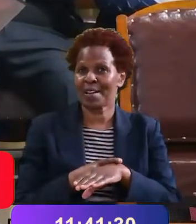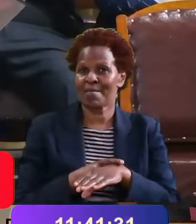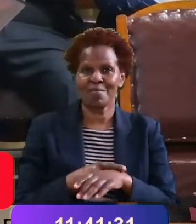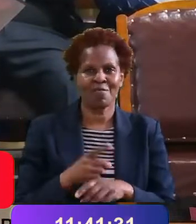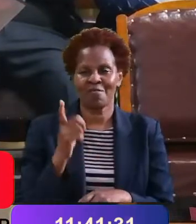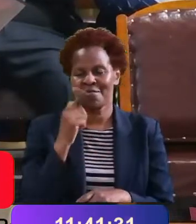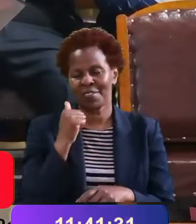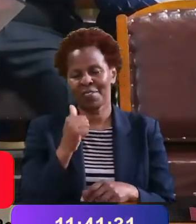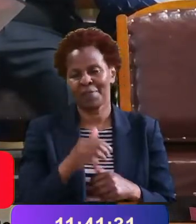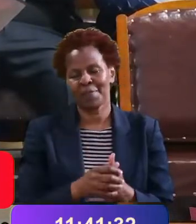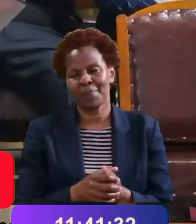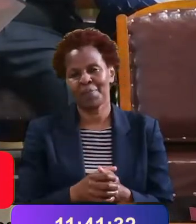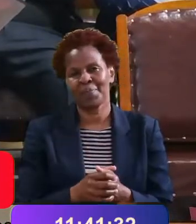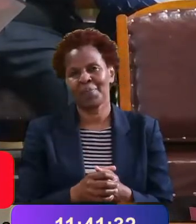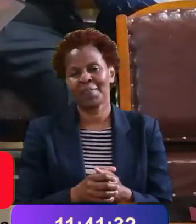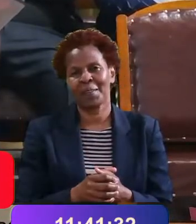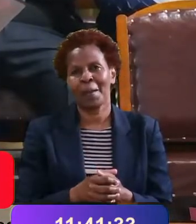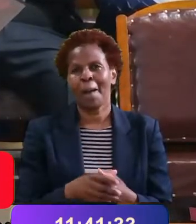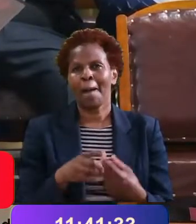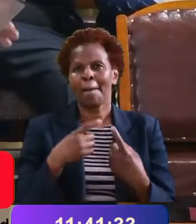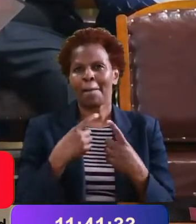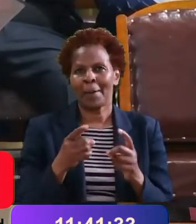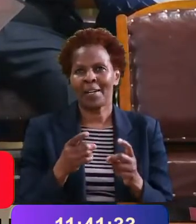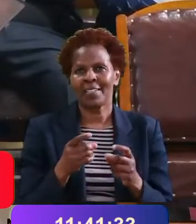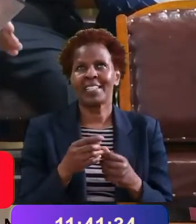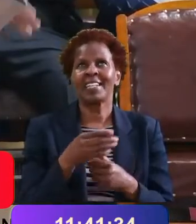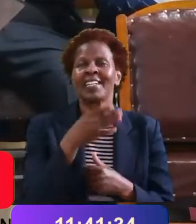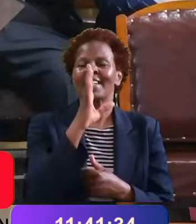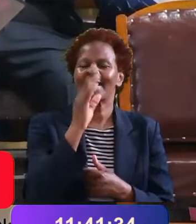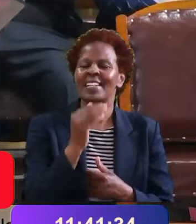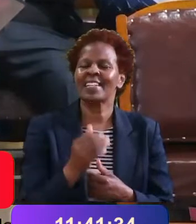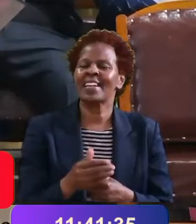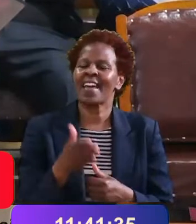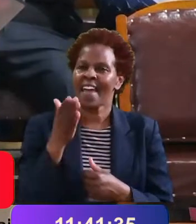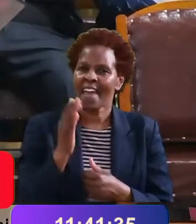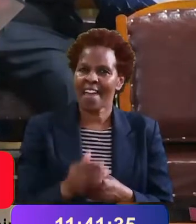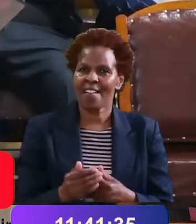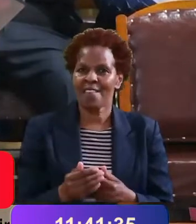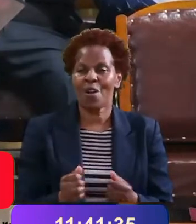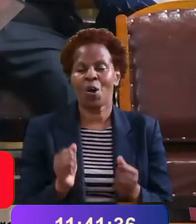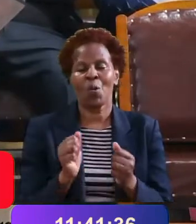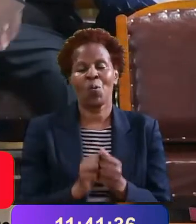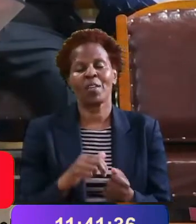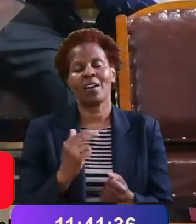wakati wako umeisha. Lakini ya Mungu hakuna hivyo. Mungu anakuwa nasi